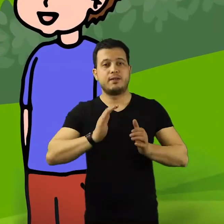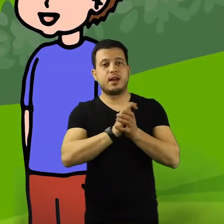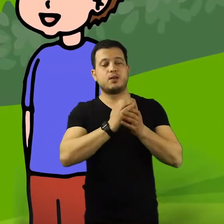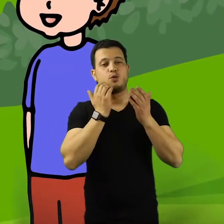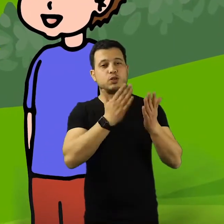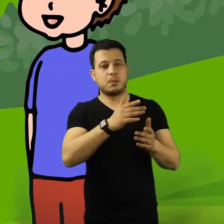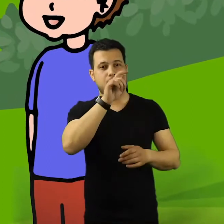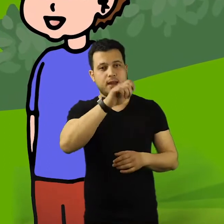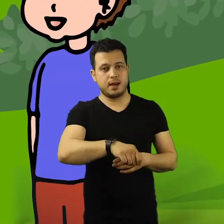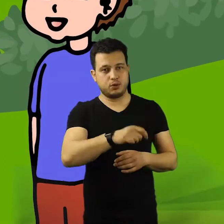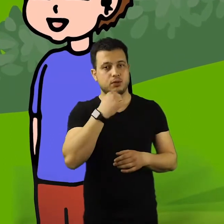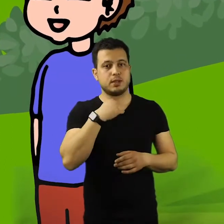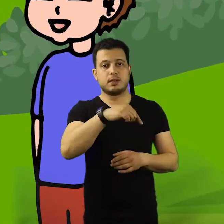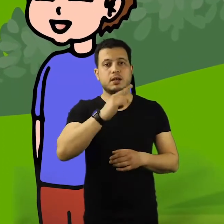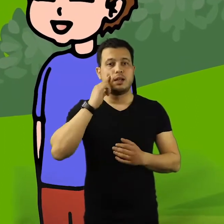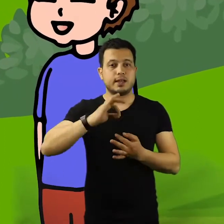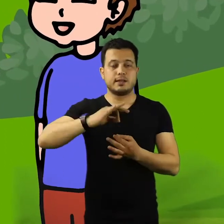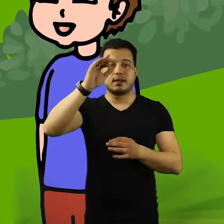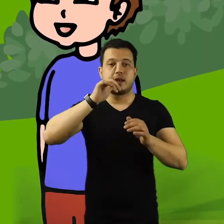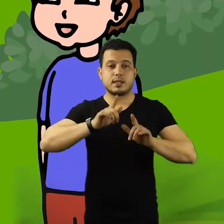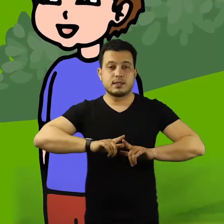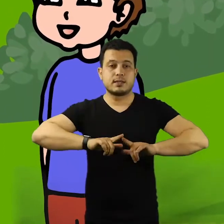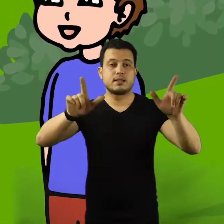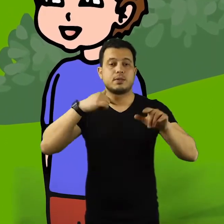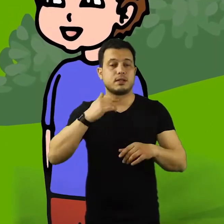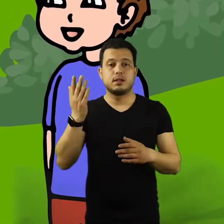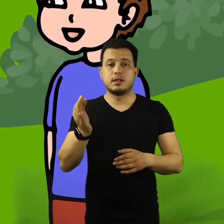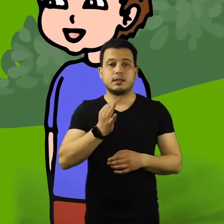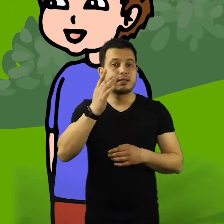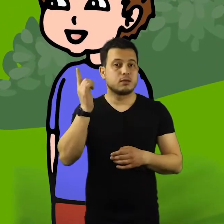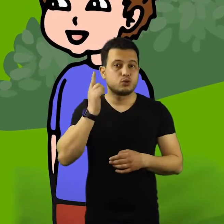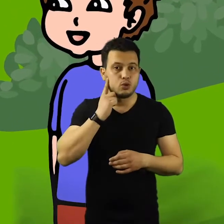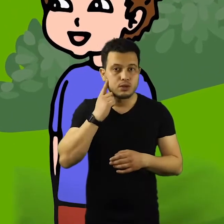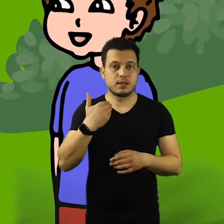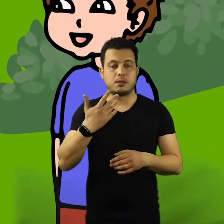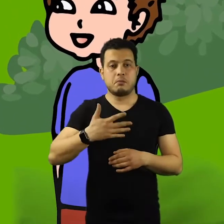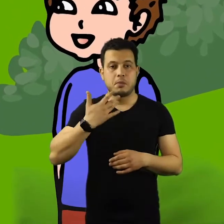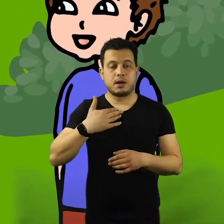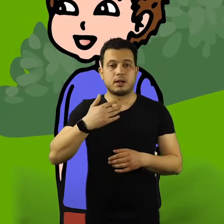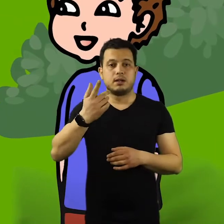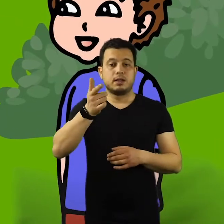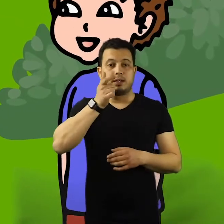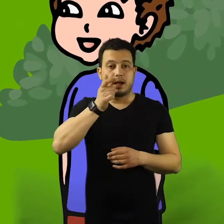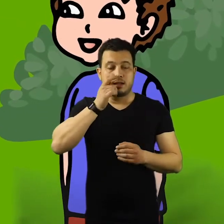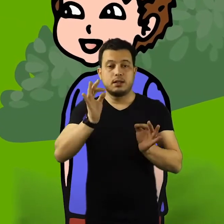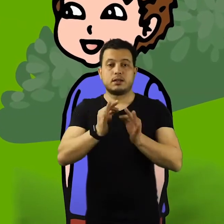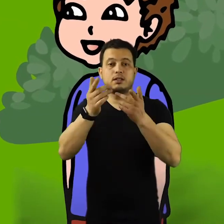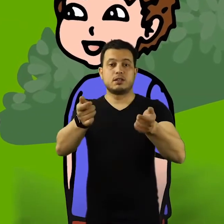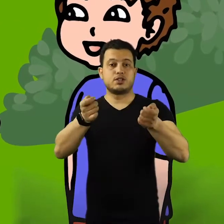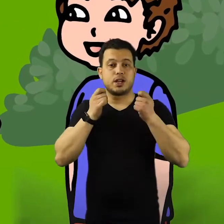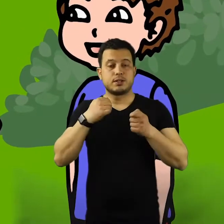İnsanlara sesimizi nasıl duyuracağız? Dikkatlerini nasıl çekeceğiz? Bu şekilde onlardan